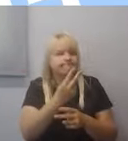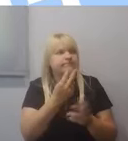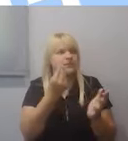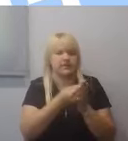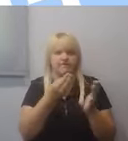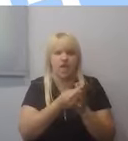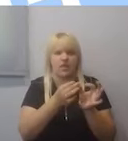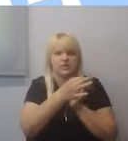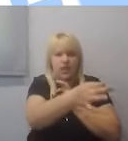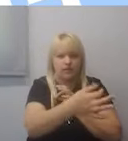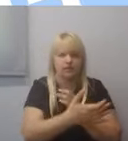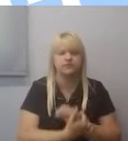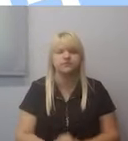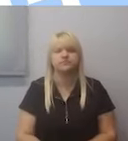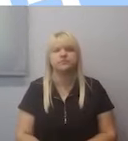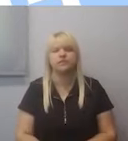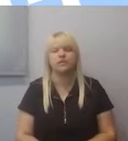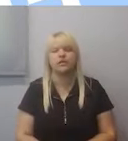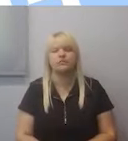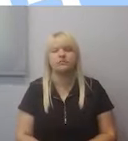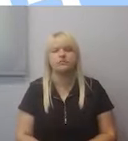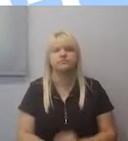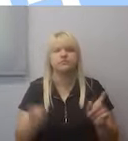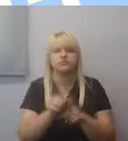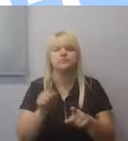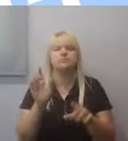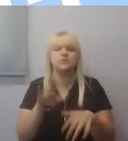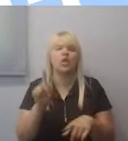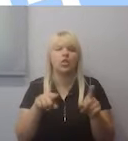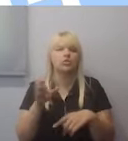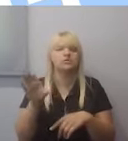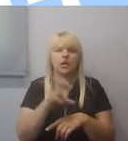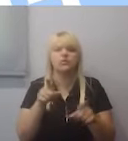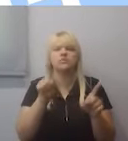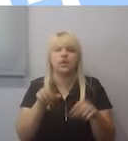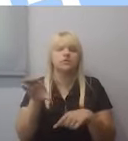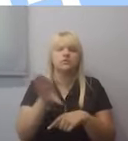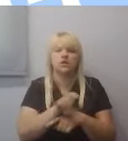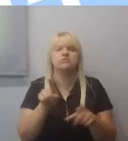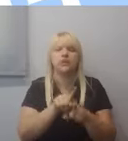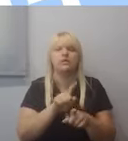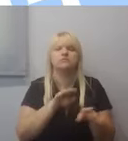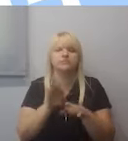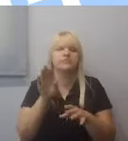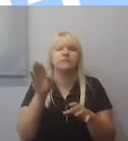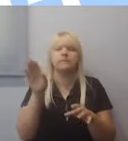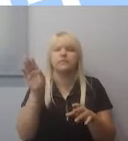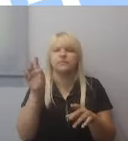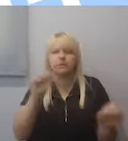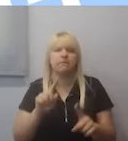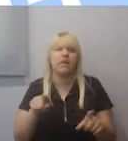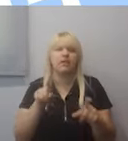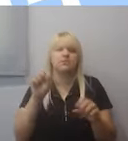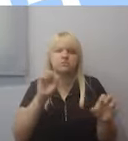ir un tad ir palikušas dažas sekundes ja un tās tās dažas sekundes līdzīgi arī zibens un pērkons to jūs arat miera laikā varat patrenēties